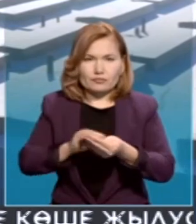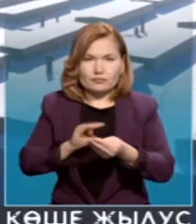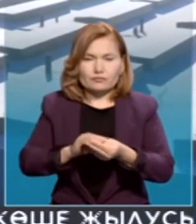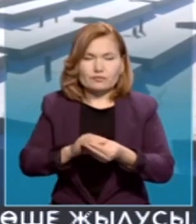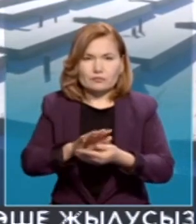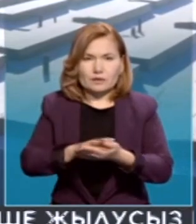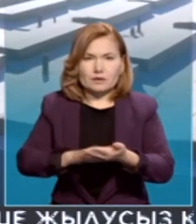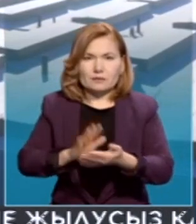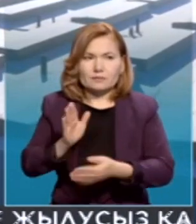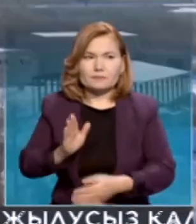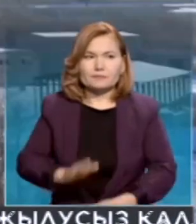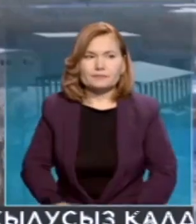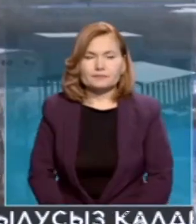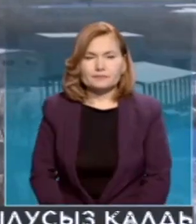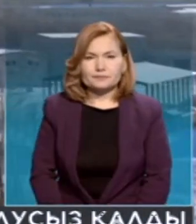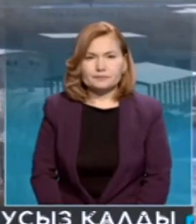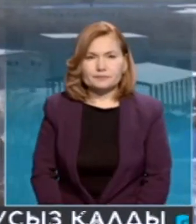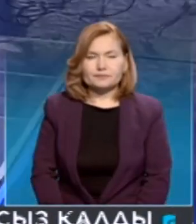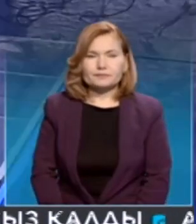қалды.